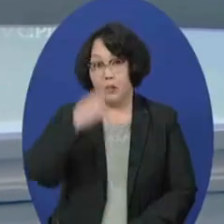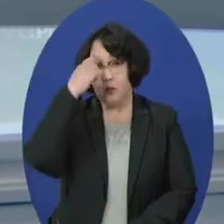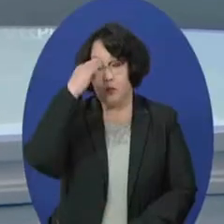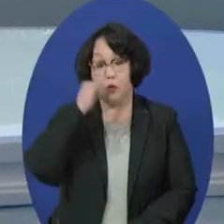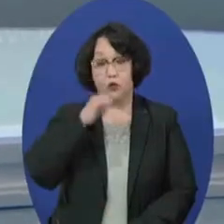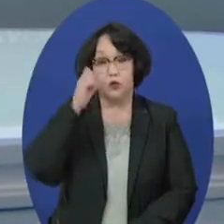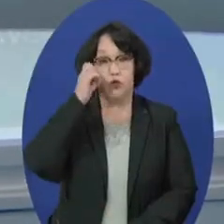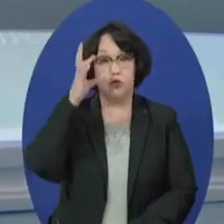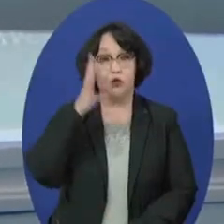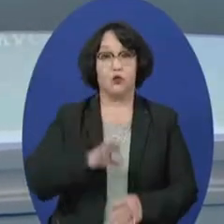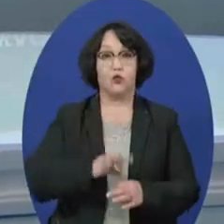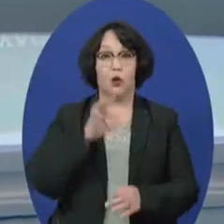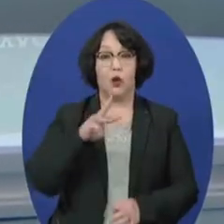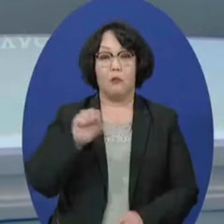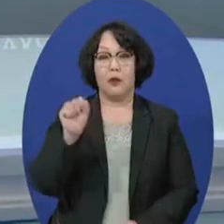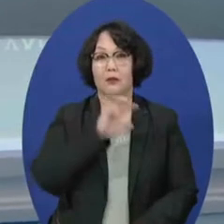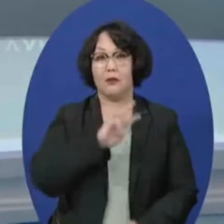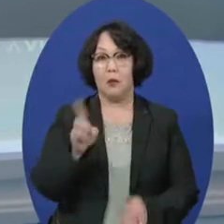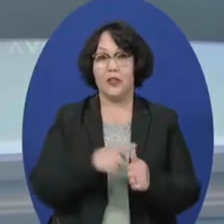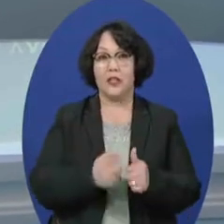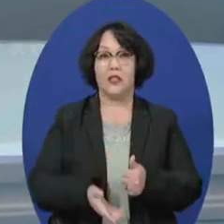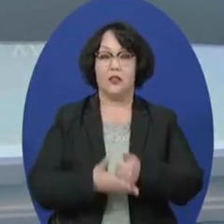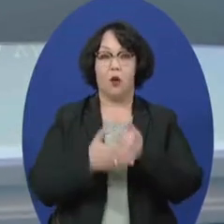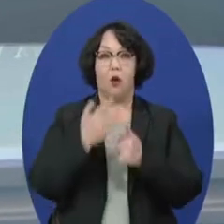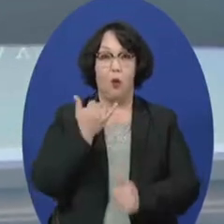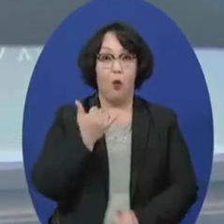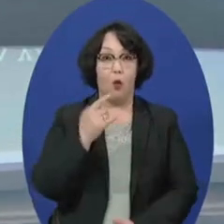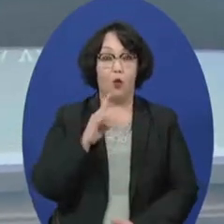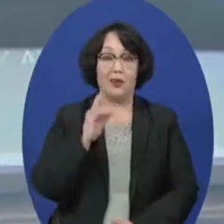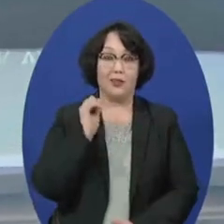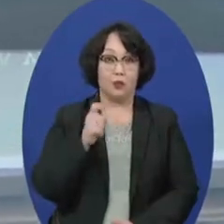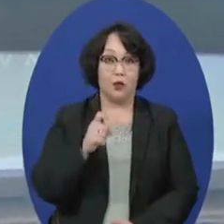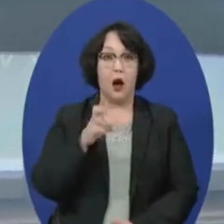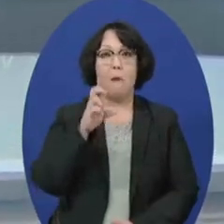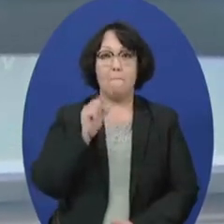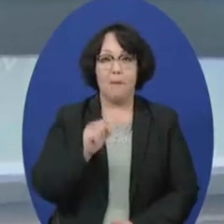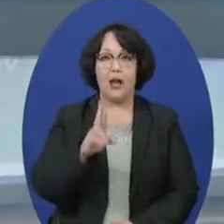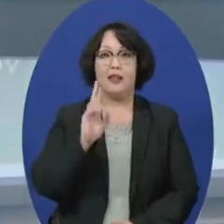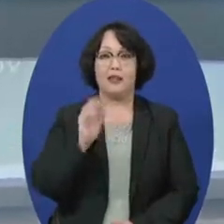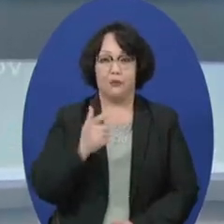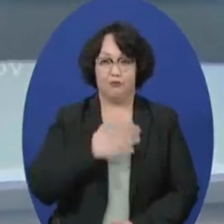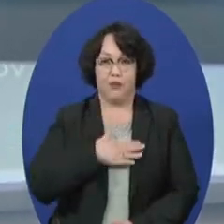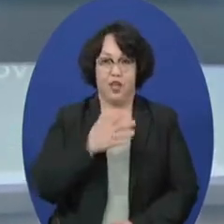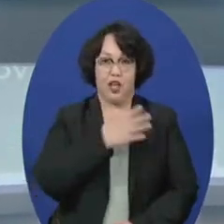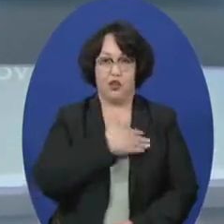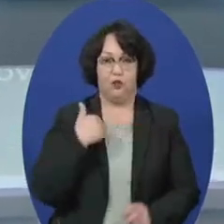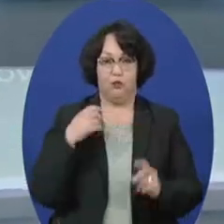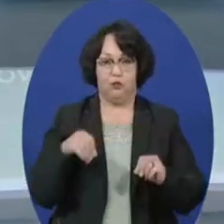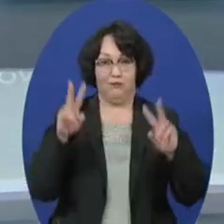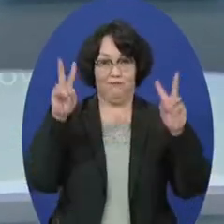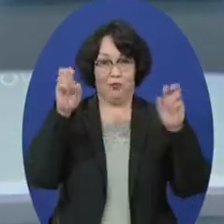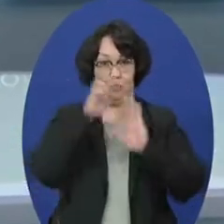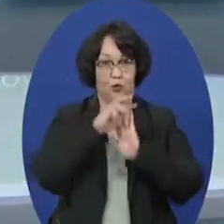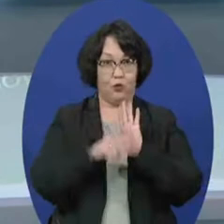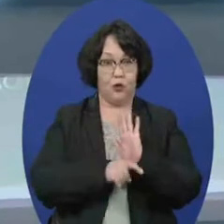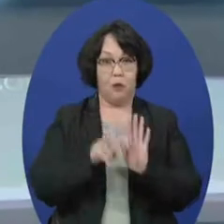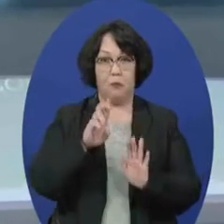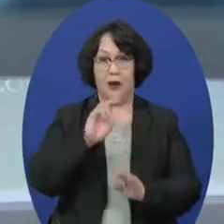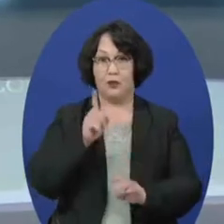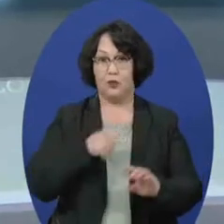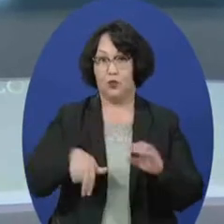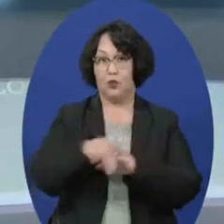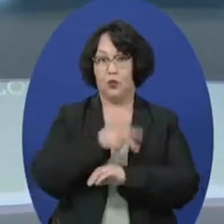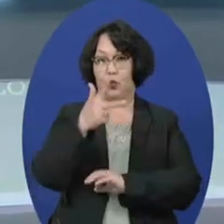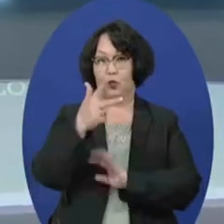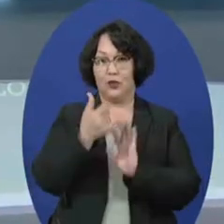Монгол улсын ерөнхийлөгчийн сонгуульд Монгол Ардын намаас нэр дэвшигч Ухнаагийн хүрэлцүх баялагтаа эзэн Монгол мөрийн хөтөлбөрөөр Баянзүрхт үргийн 360